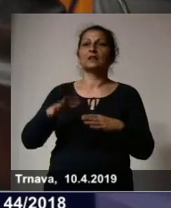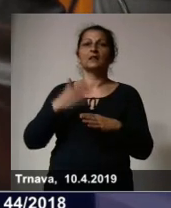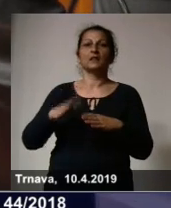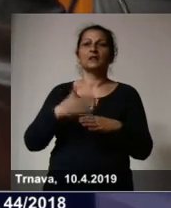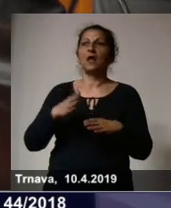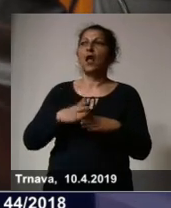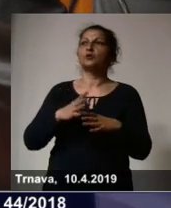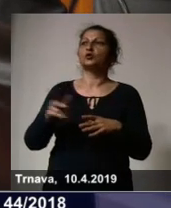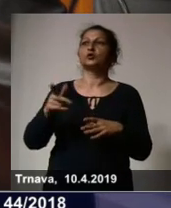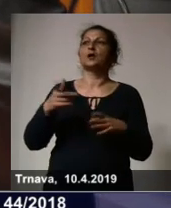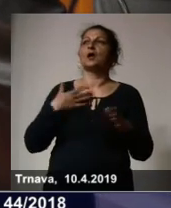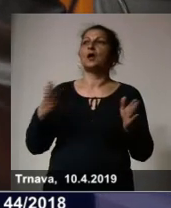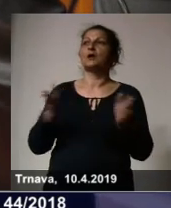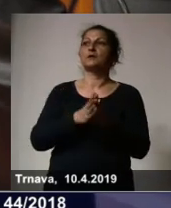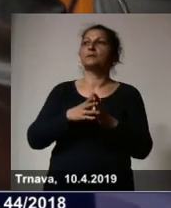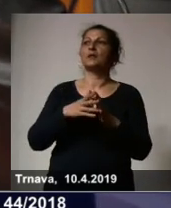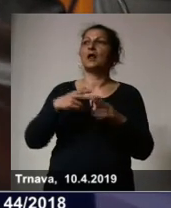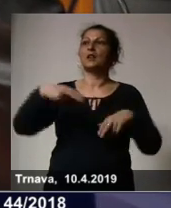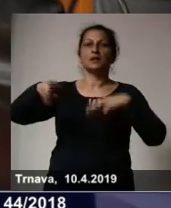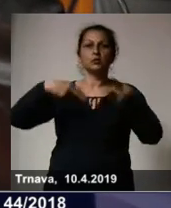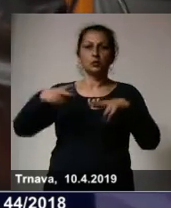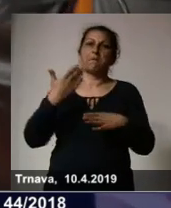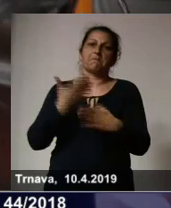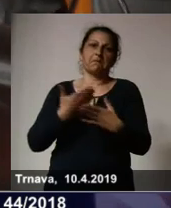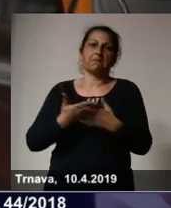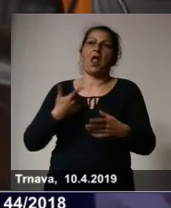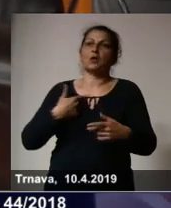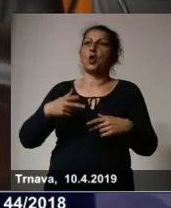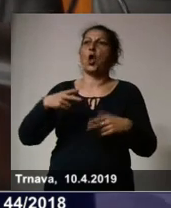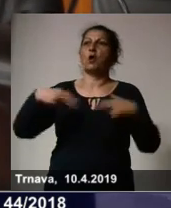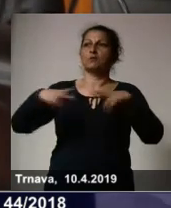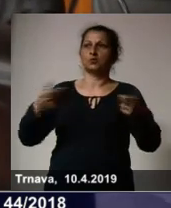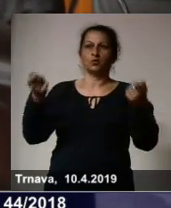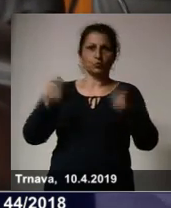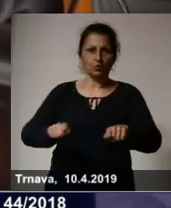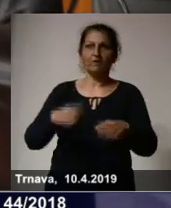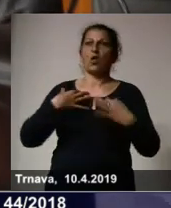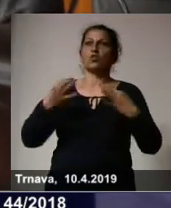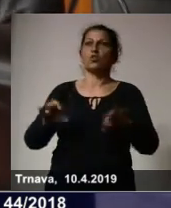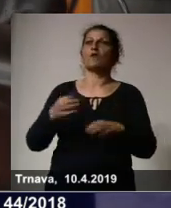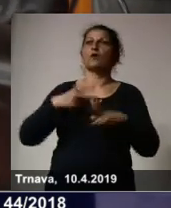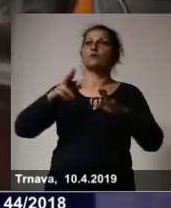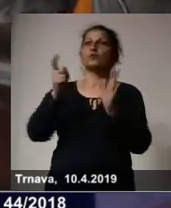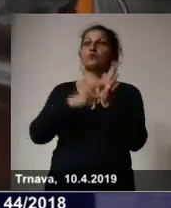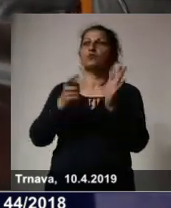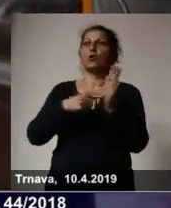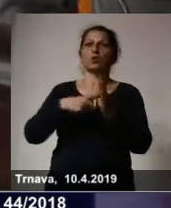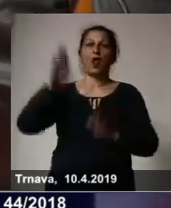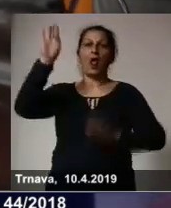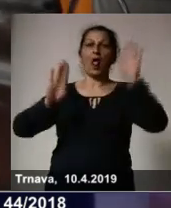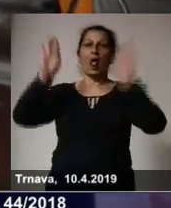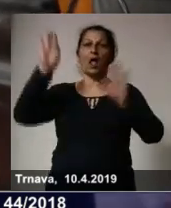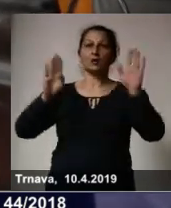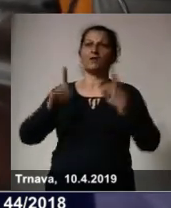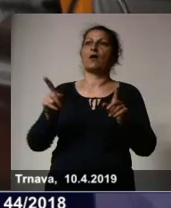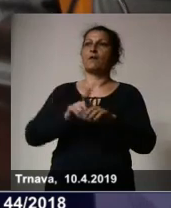ambíciu zapojiť sa do diskusie, preto rozpravu zatváram a dovolím si vás požiadať o hlasovanie o uznesení, tak ako vám bolo predložené